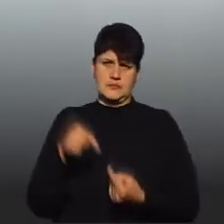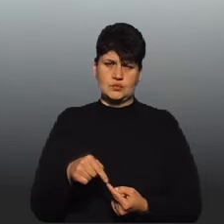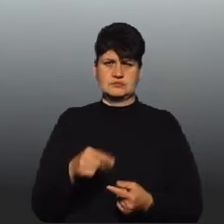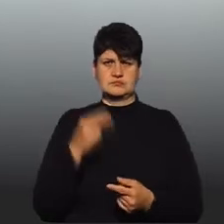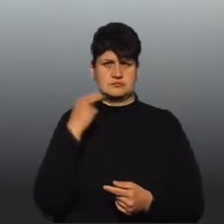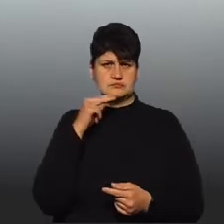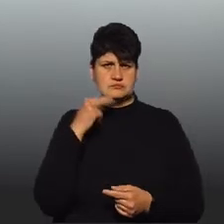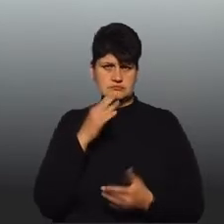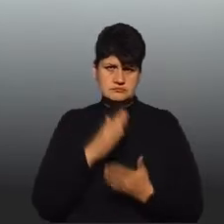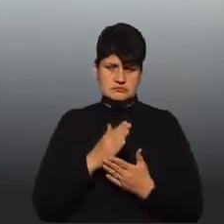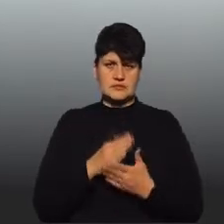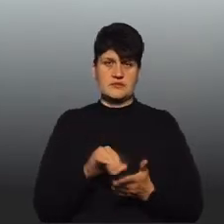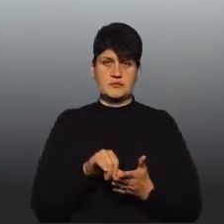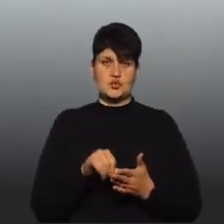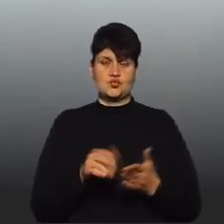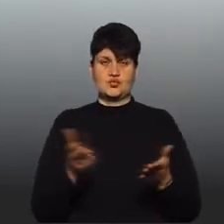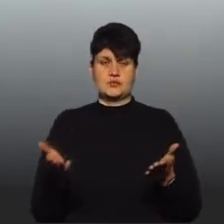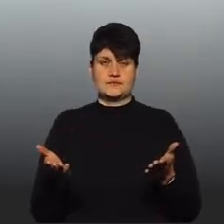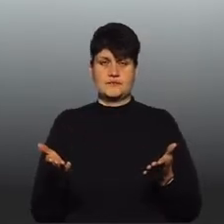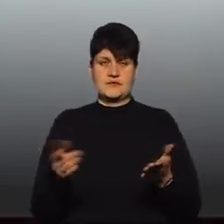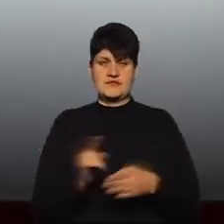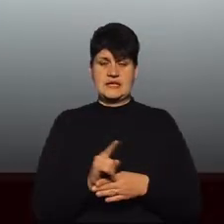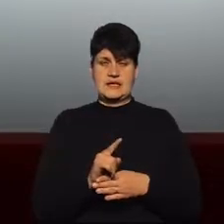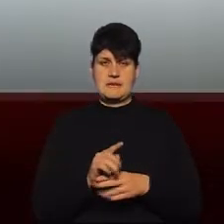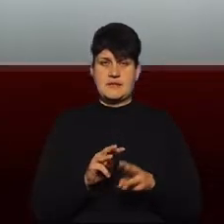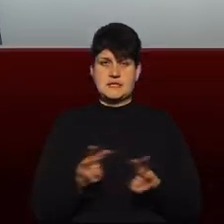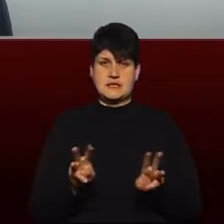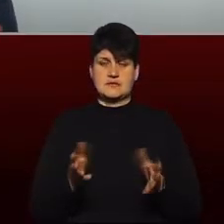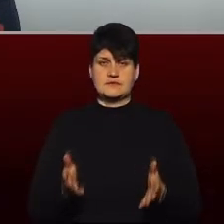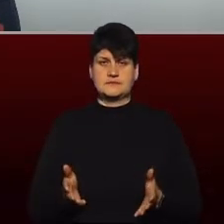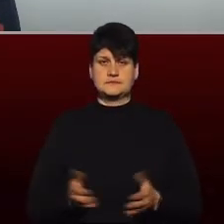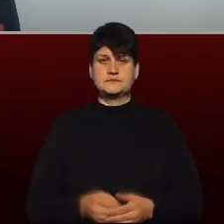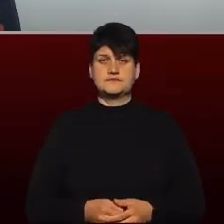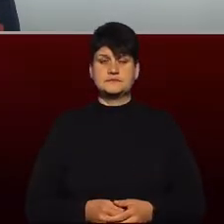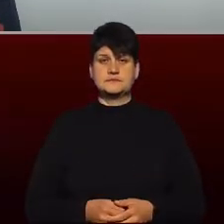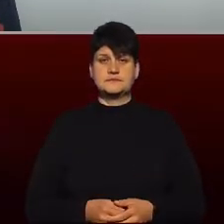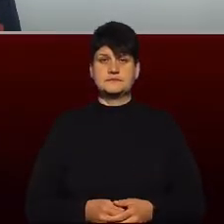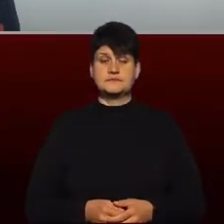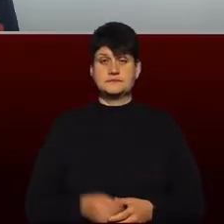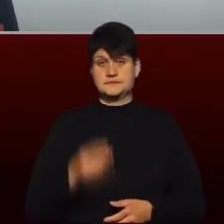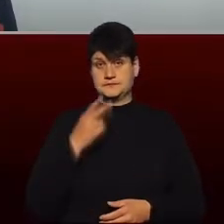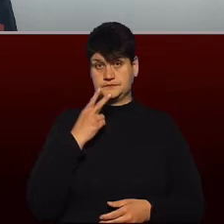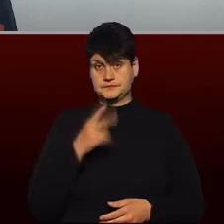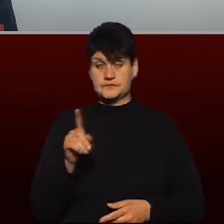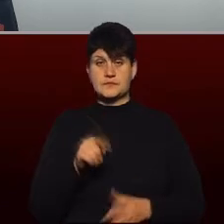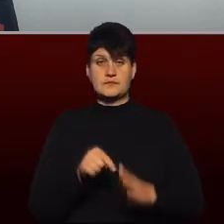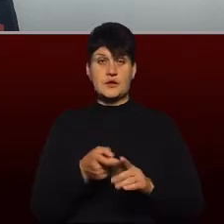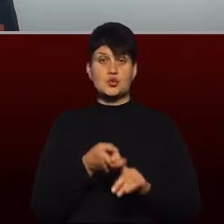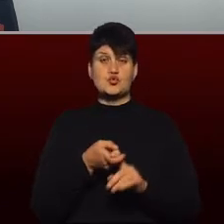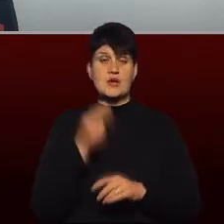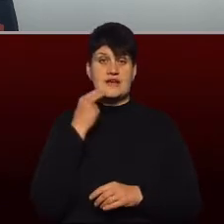він присутній в стандартах Міністерства охорони здоров'я? Дивіться, що стосується ефективності, так,